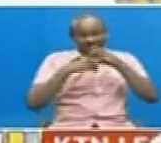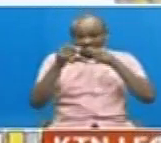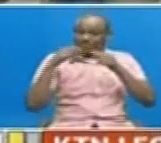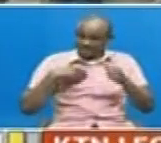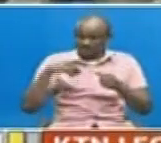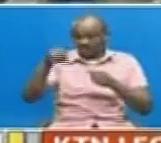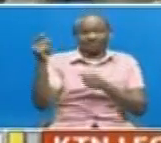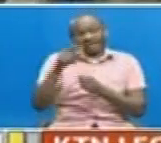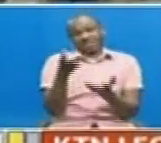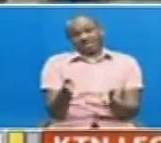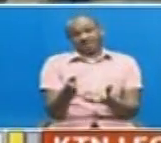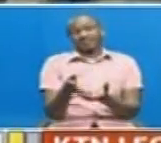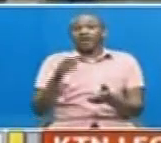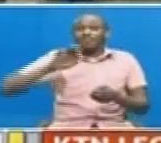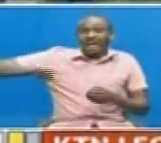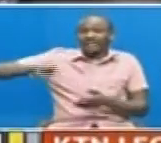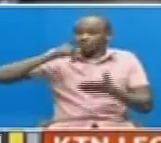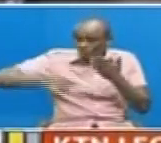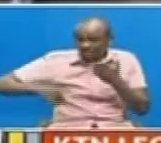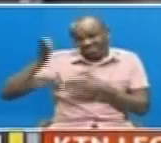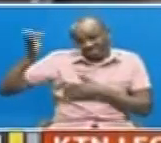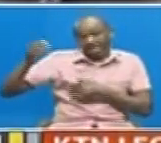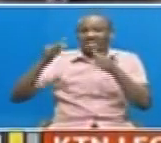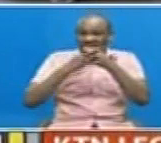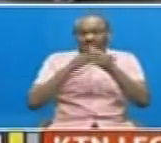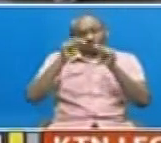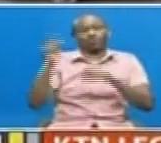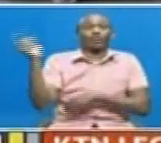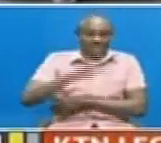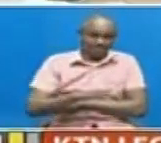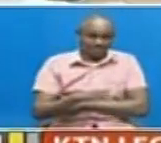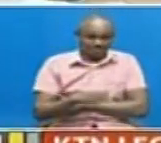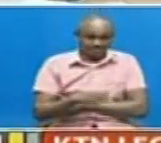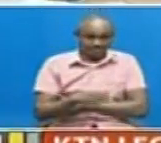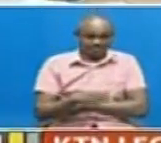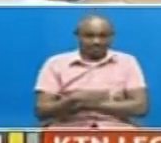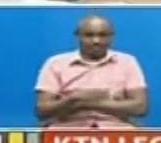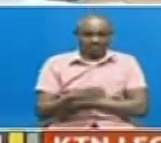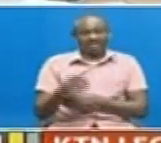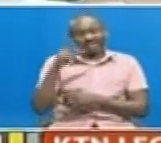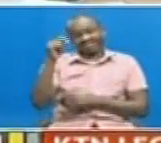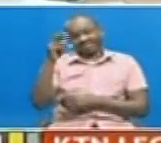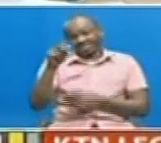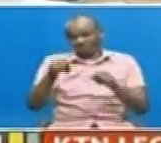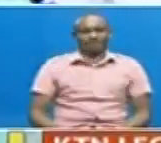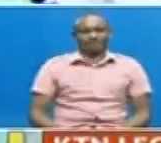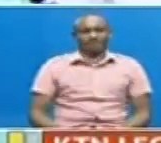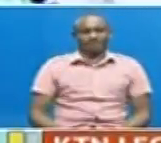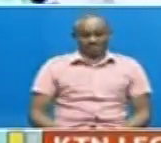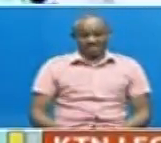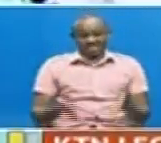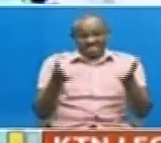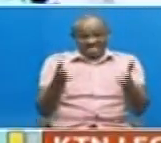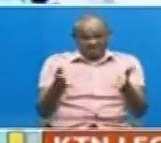walijitolea kwa shughuli hiyo na wale waliobaki wanatarajiwa mwezi Agosti mwaka huu. Jeff Kirui, KTN Leo, Wikendi.